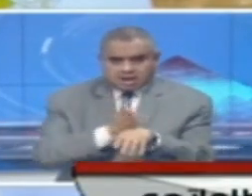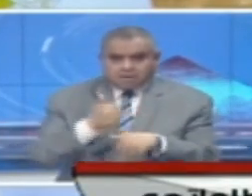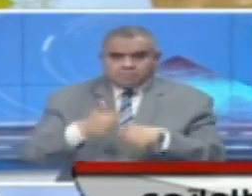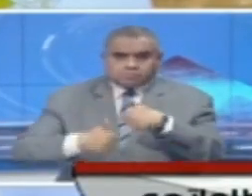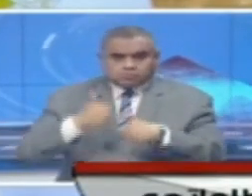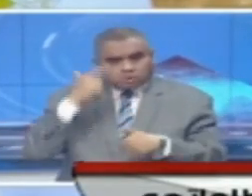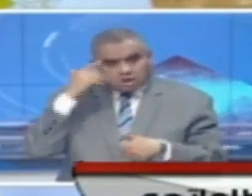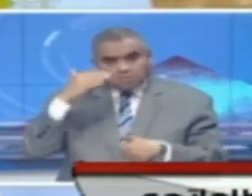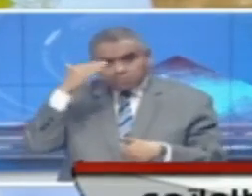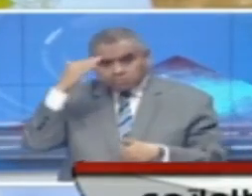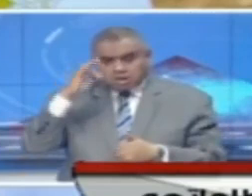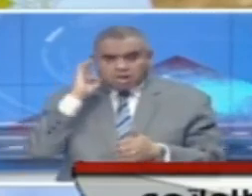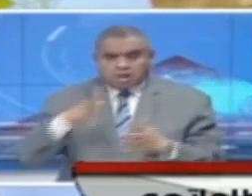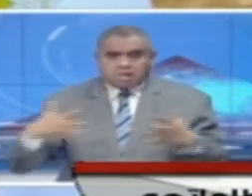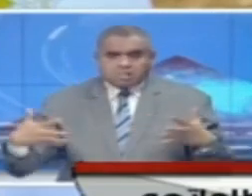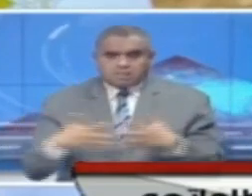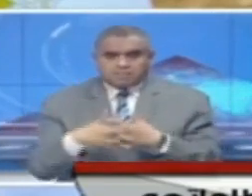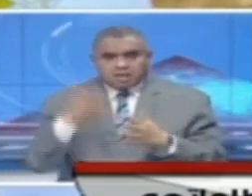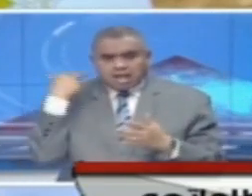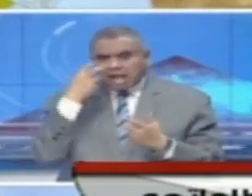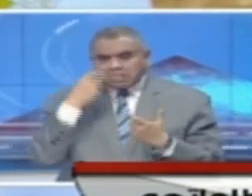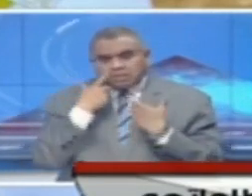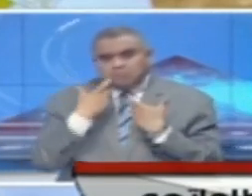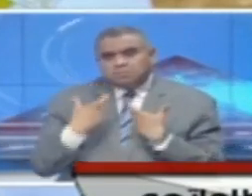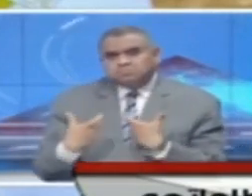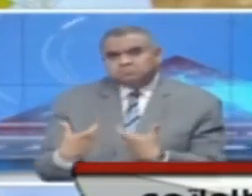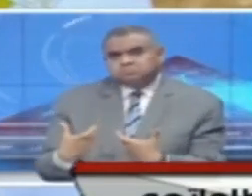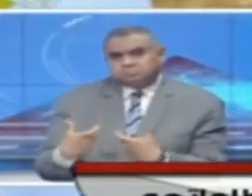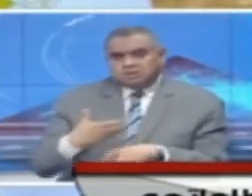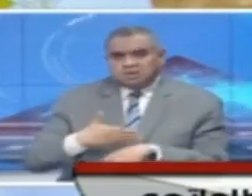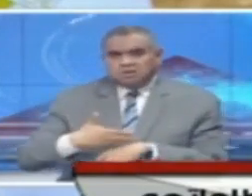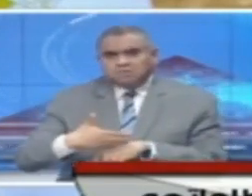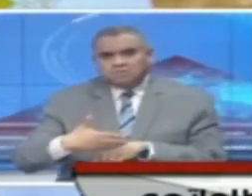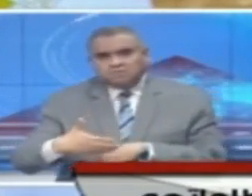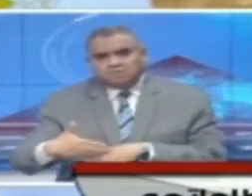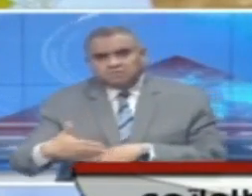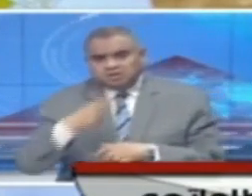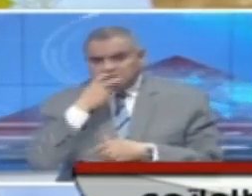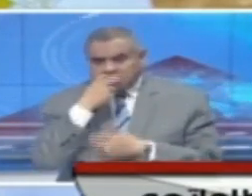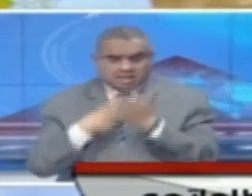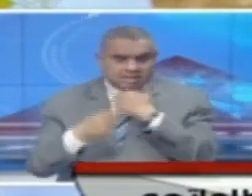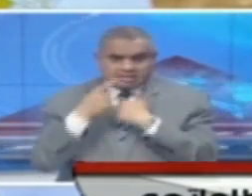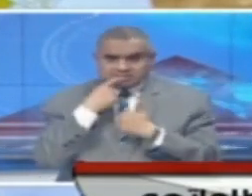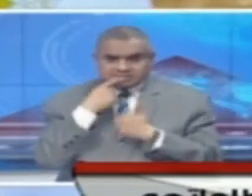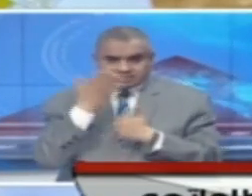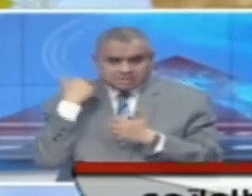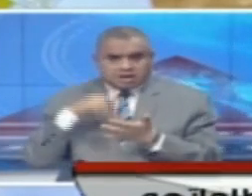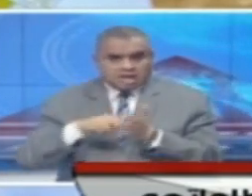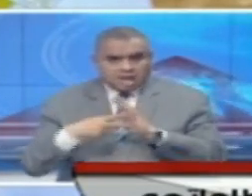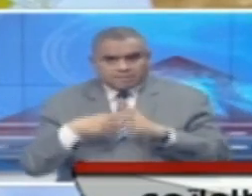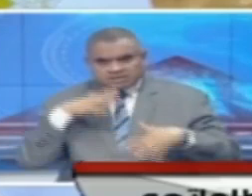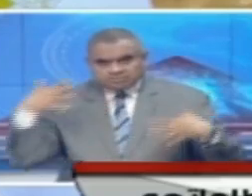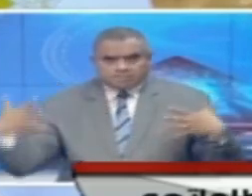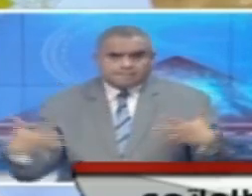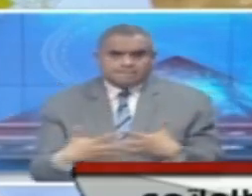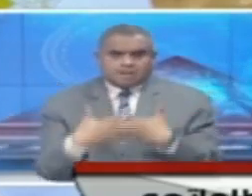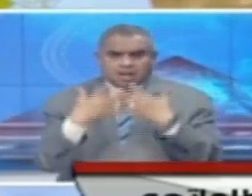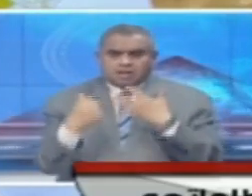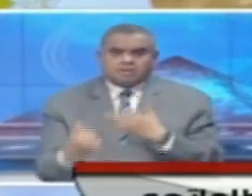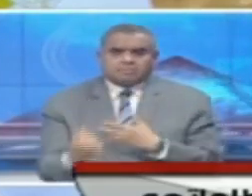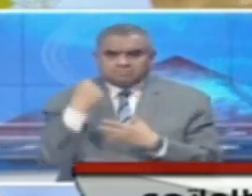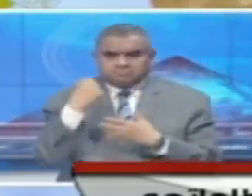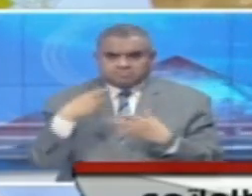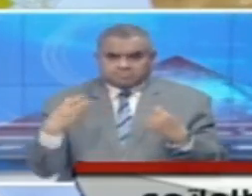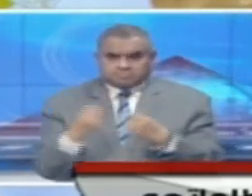التطلعات التي طال انتظارها، إذ قمنا على مدار الأعوام الماضية بإطلاق